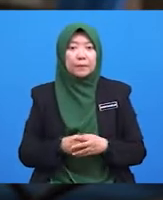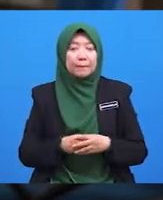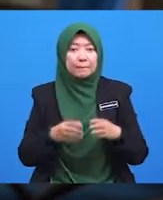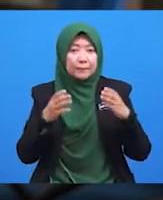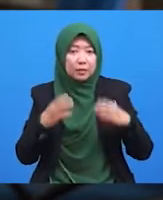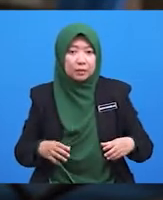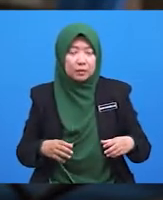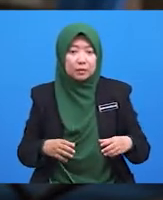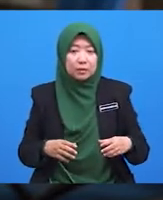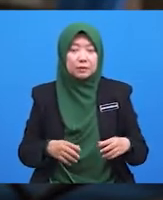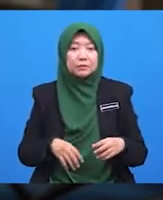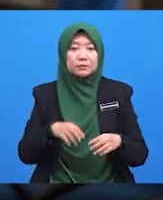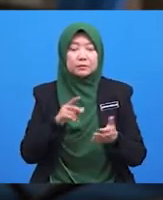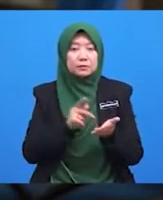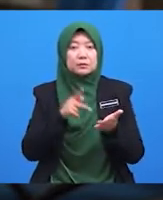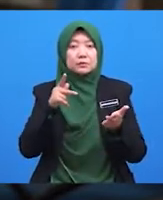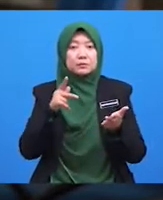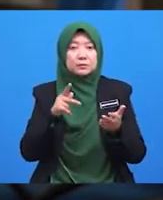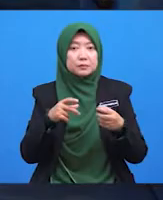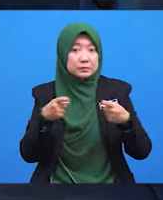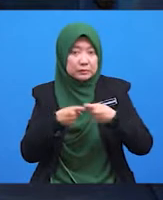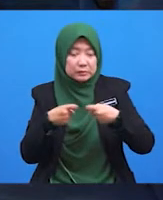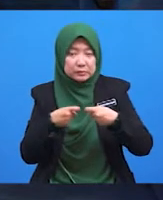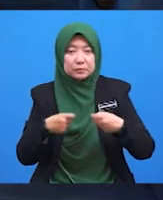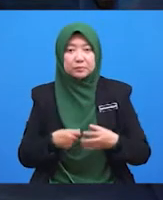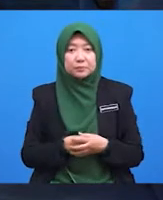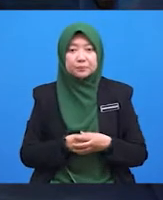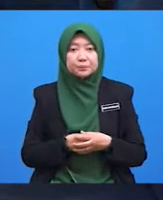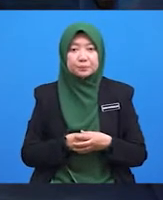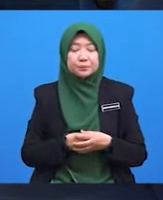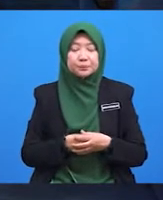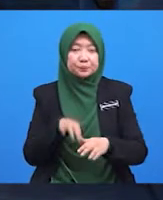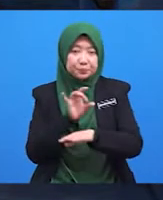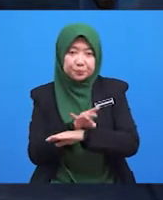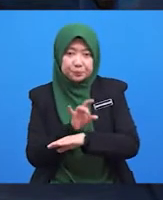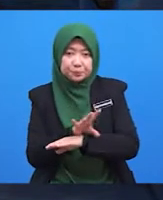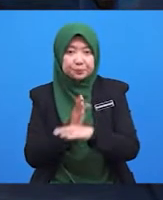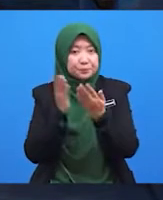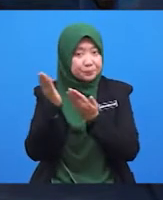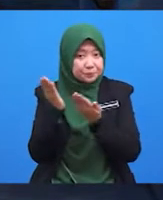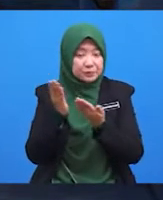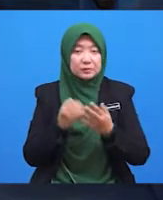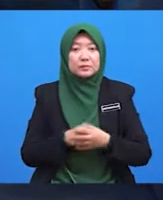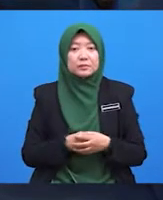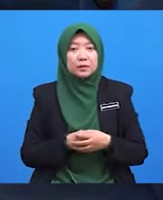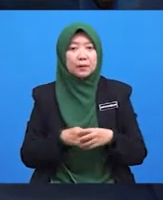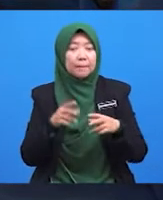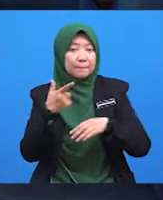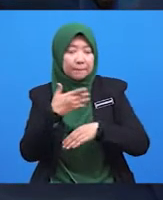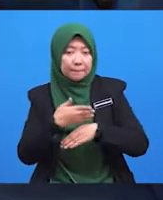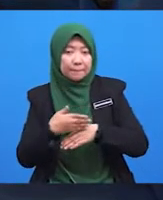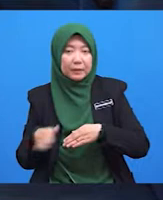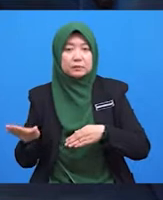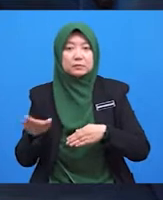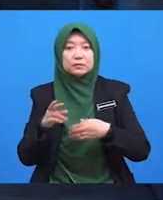pelanggan terkena renjatan dan sebagainya. Memberi khidmat nasihat penjagaan selepas rawatan perlu